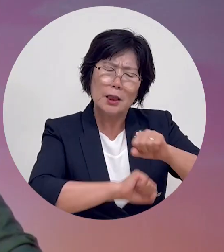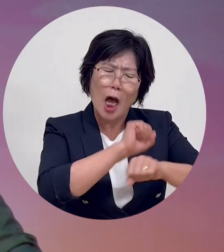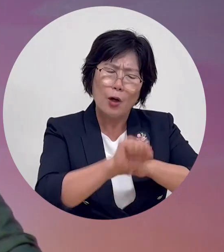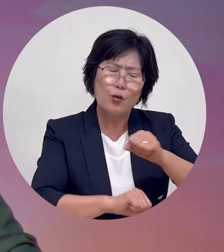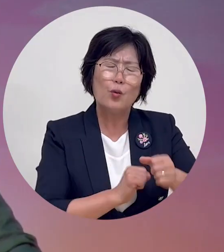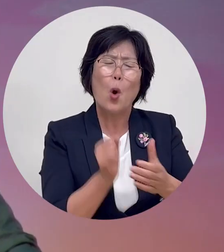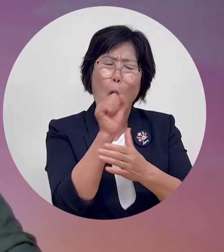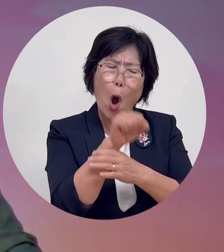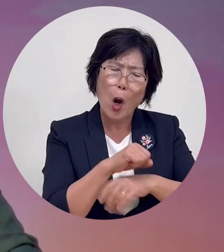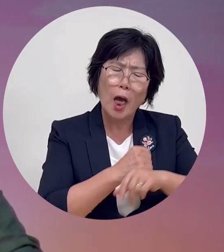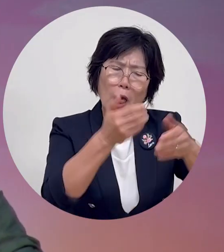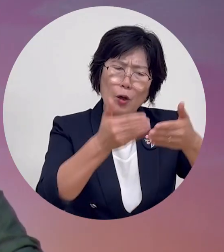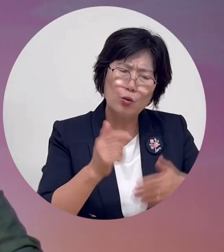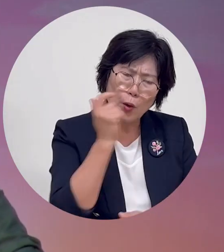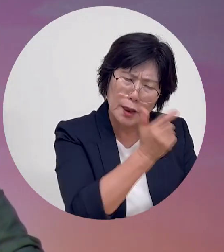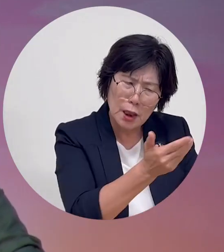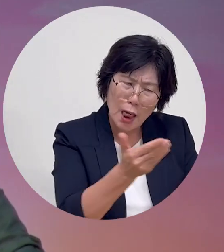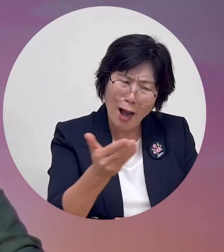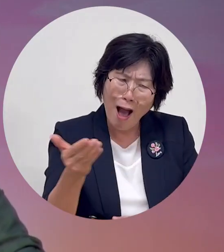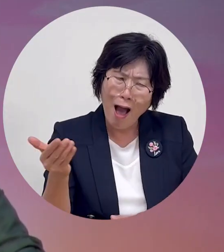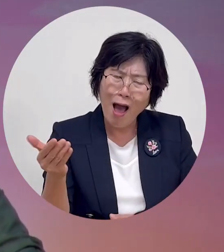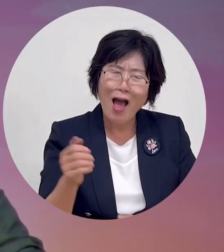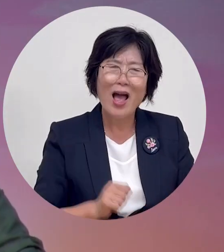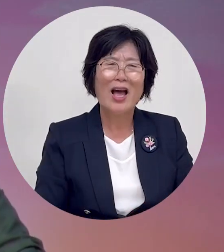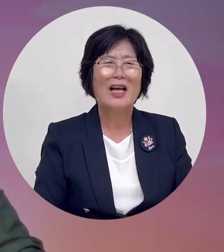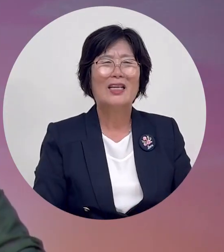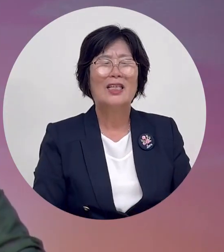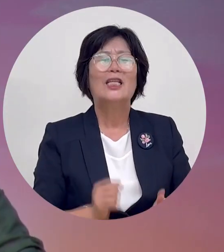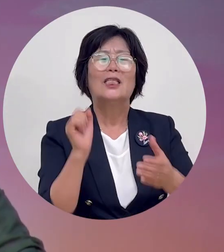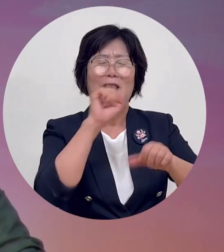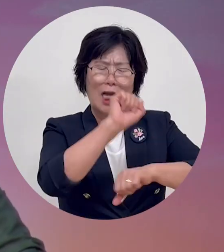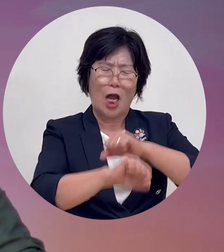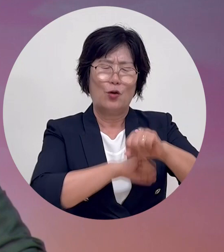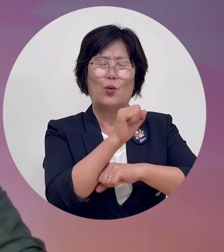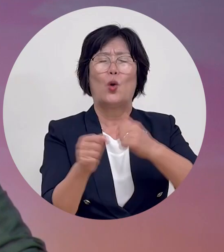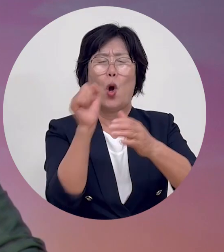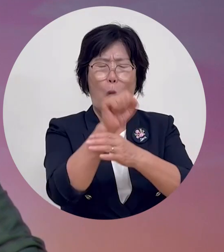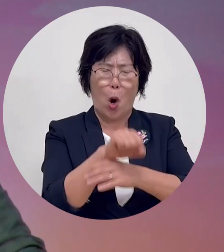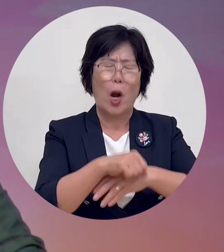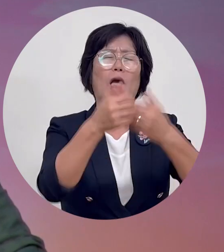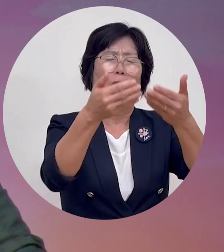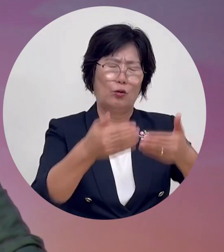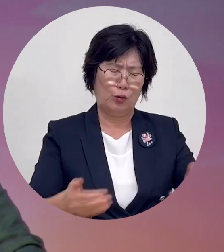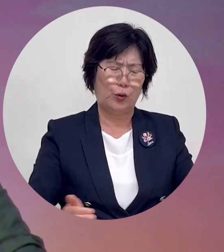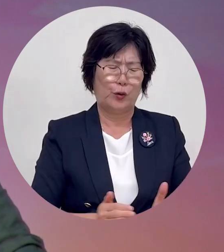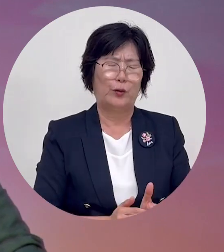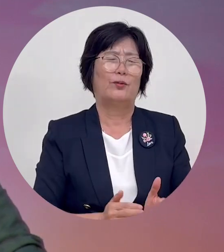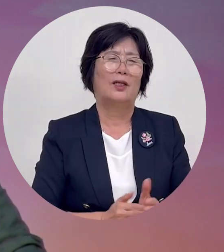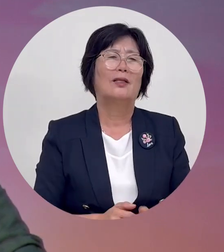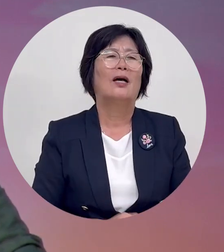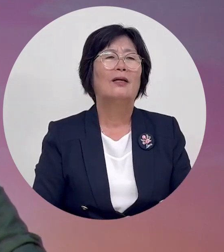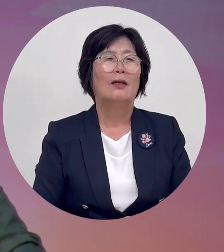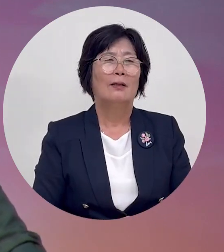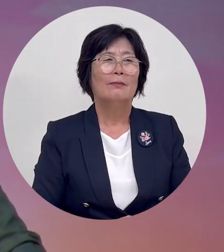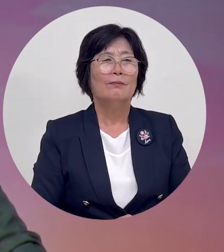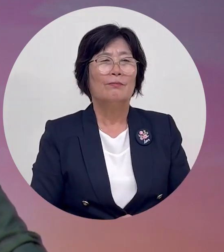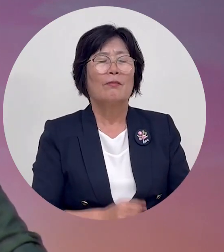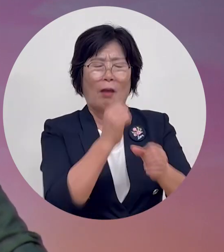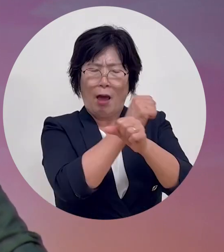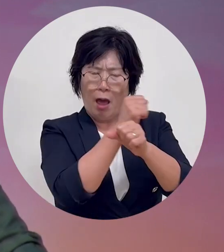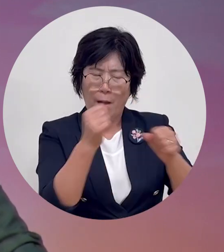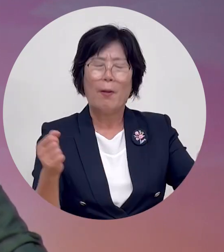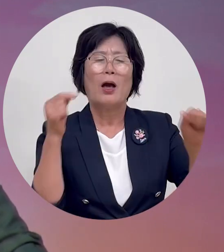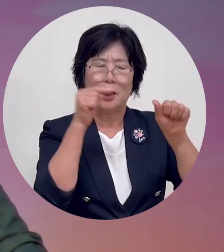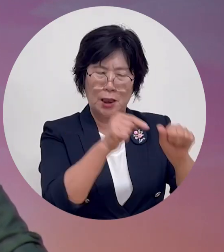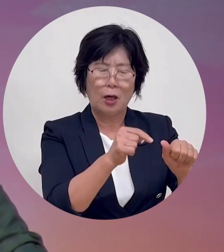해주셨을까요? 자유케 해주시지 않았을까요? 자유케 해주셨죠. 해방시켜